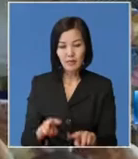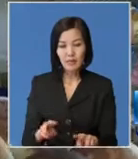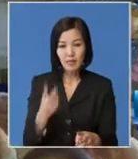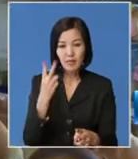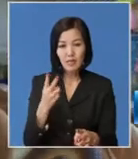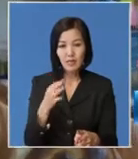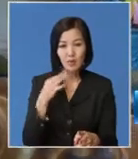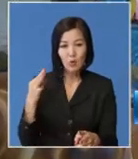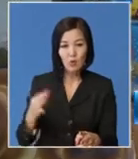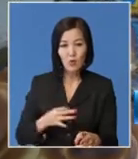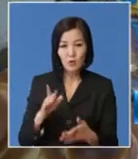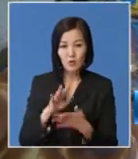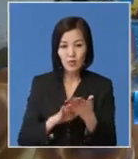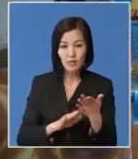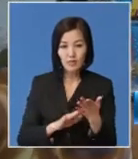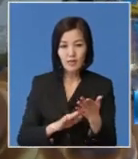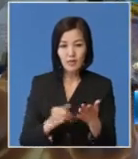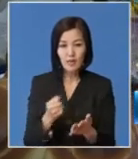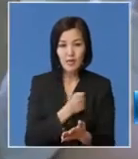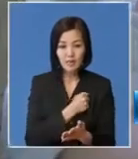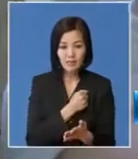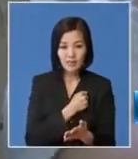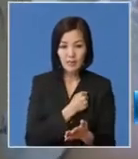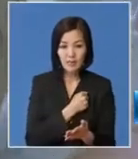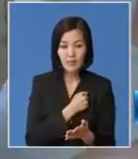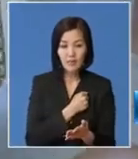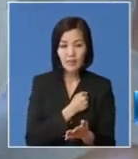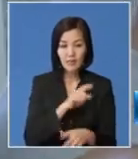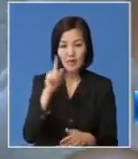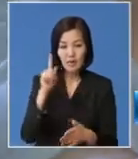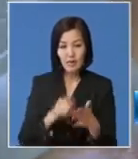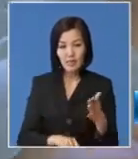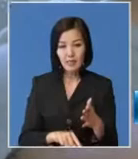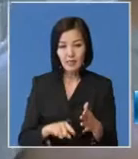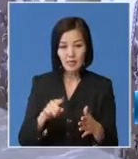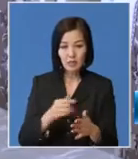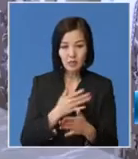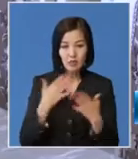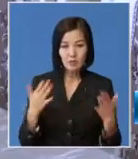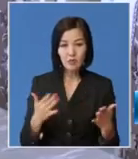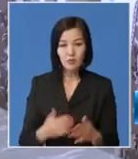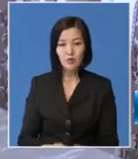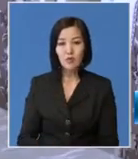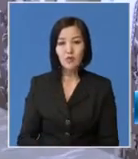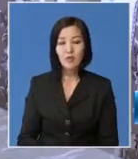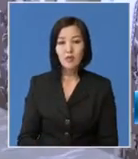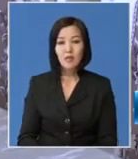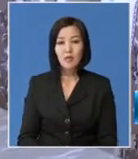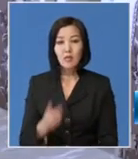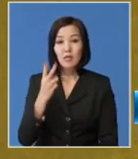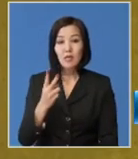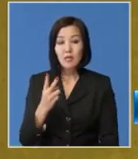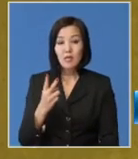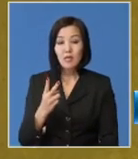қосылы жалғастырған. Отан үшін отқа түсуден тайсалмайтын оғландарға артылар жүппен сенім зор. Екі ұлтта отан